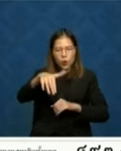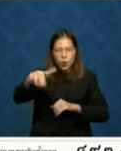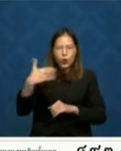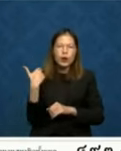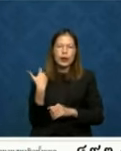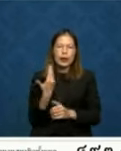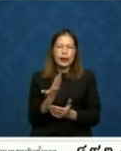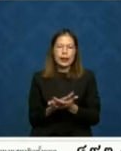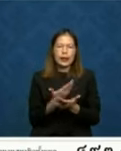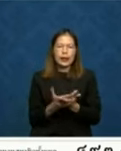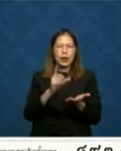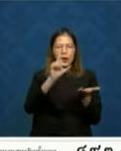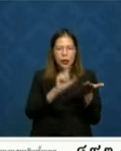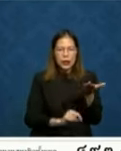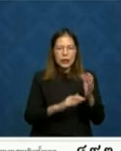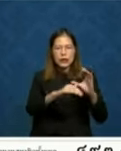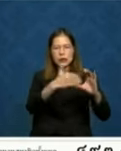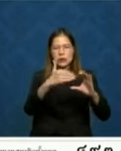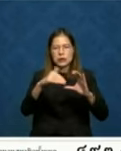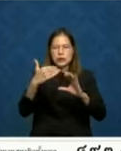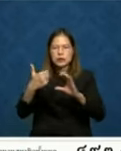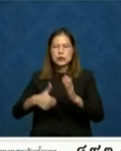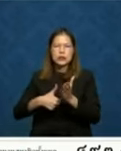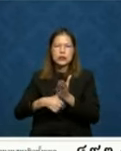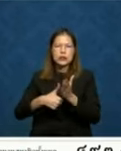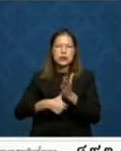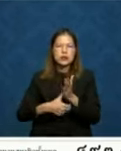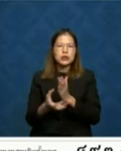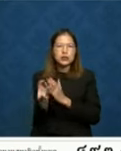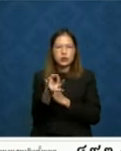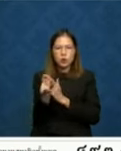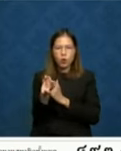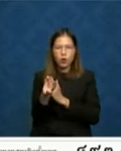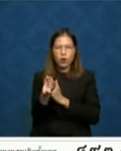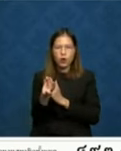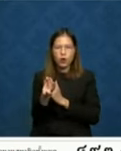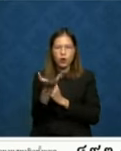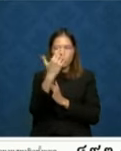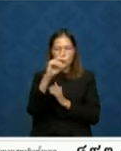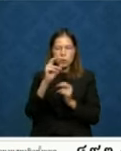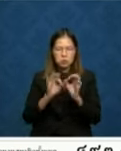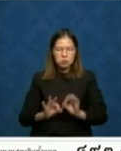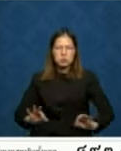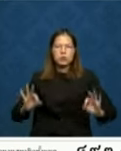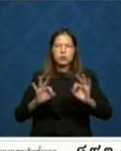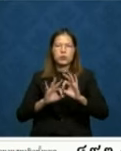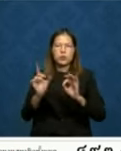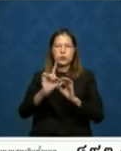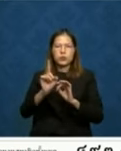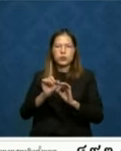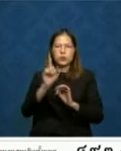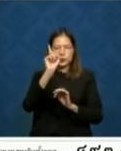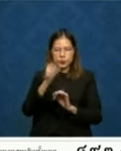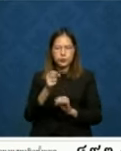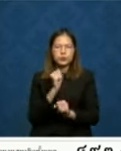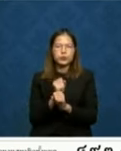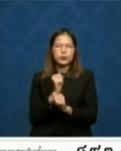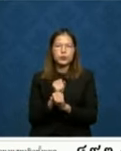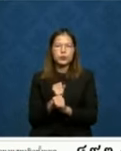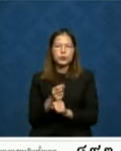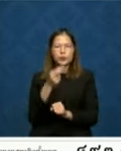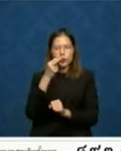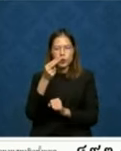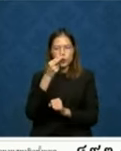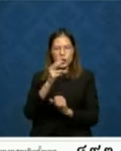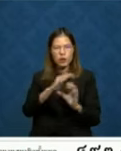จำหน่ายแล้วการนำเข้าก็จะเสียภาษีน้อยลงอันนี้ก็คือประเด็นอีกส่วนหนึ่งที่ทำให้บุหรี่นอก